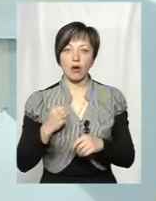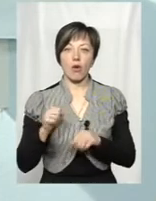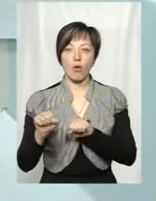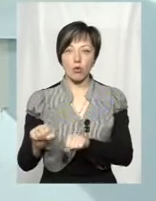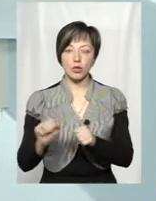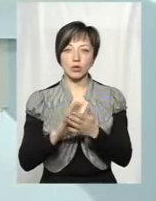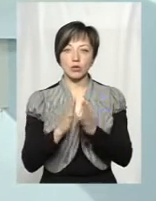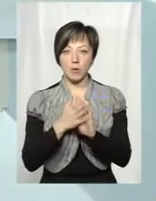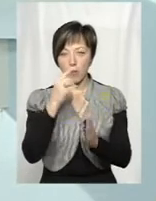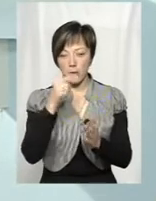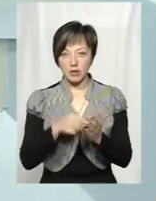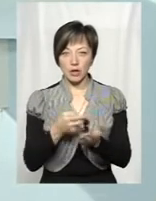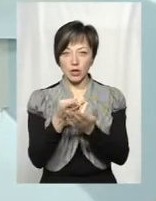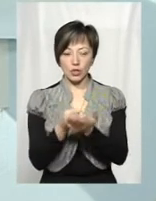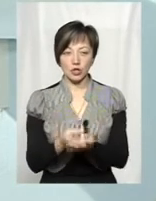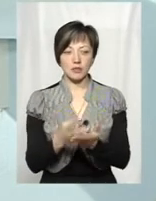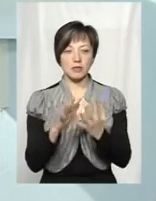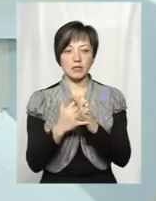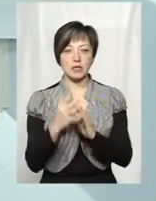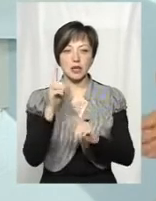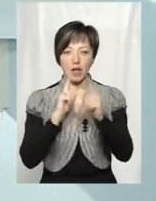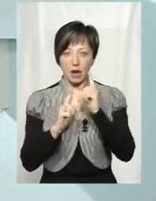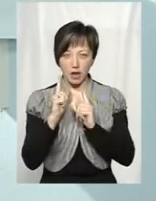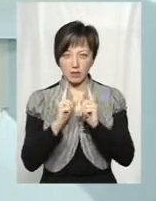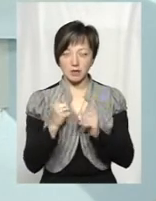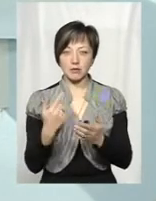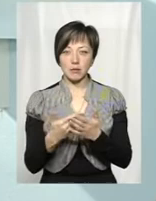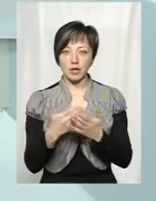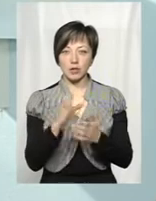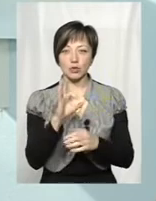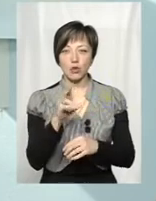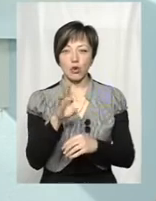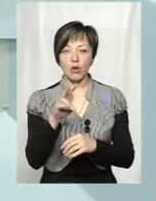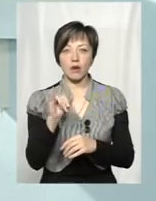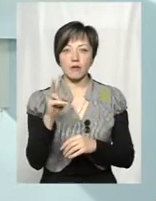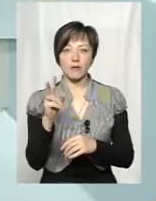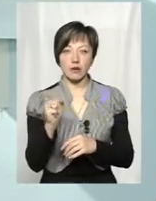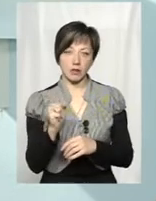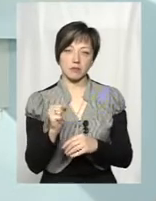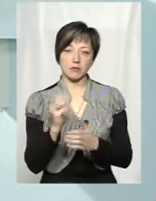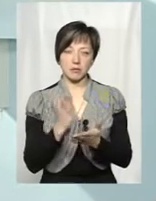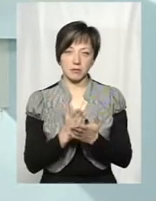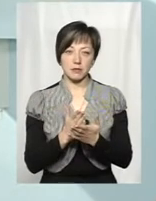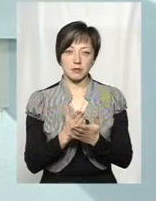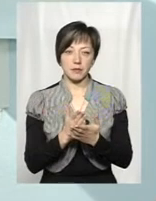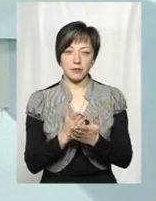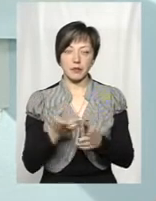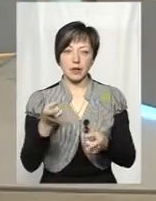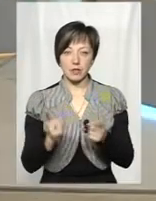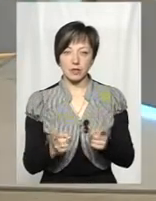який попадає і лежить в сільській раді, на прикладі Соколівки, я кажу, приносить